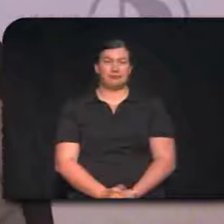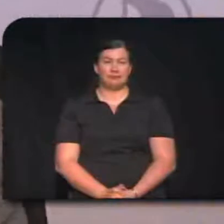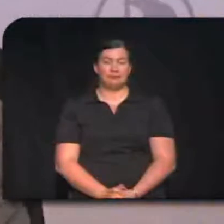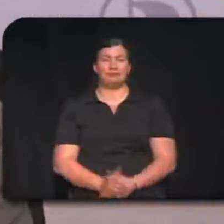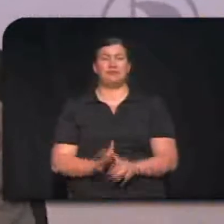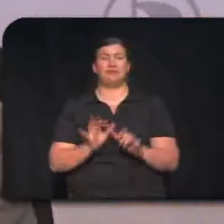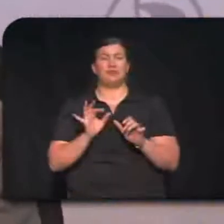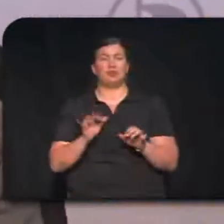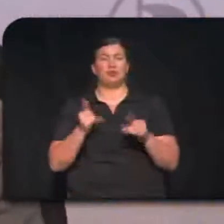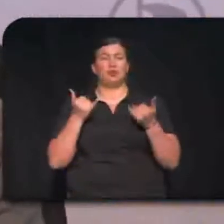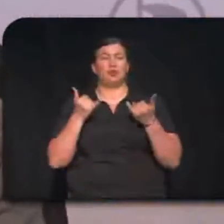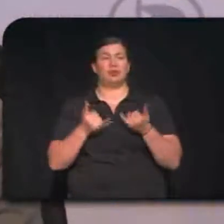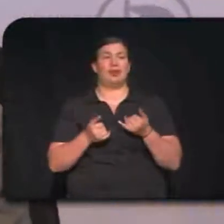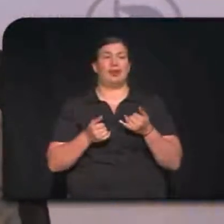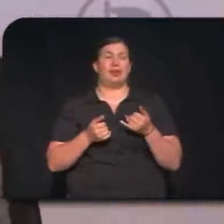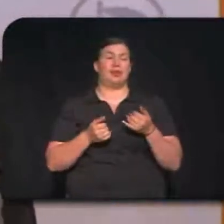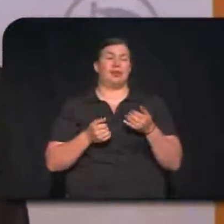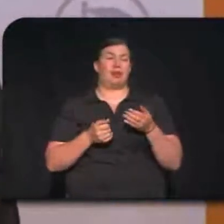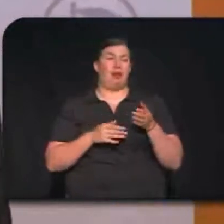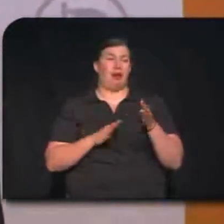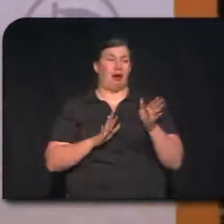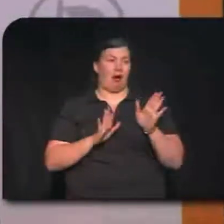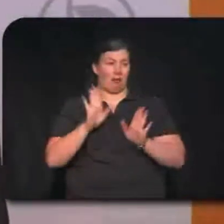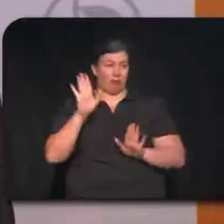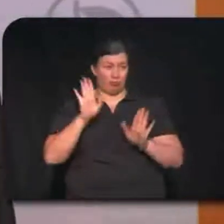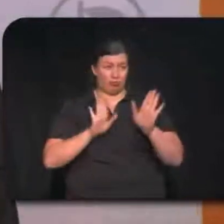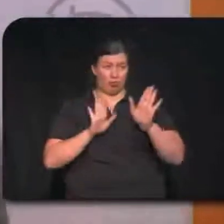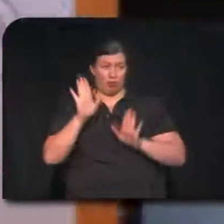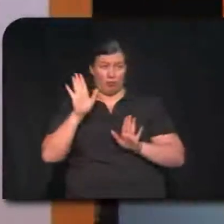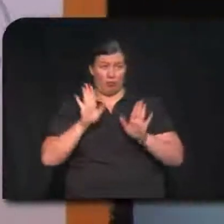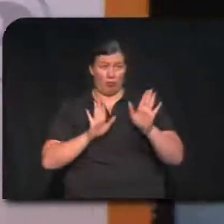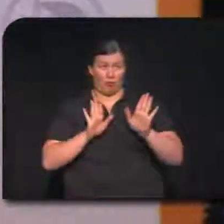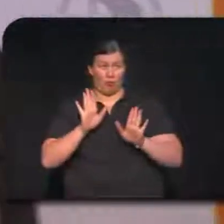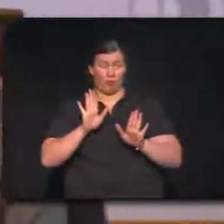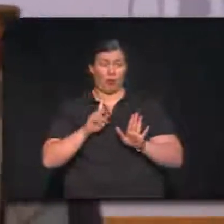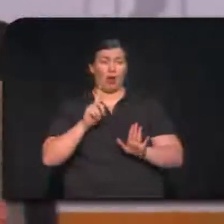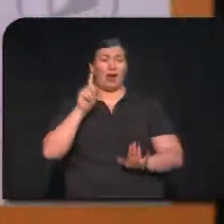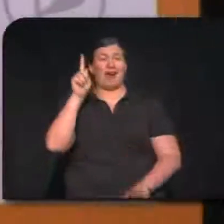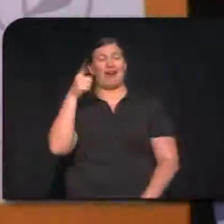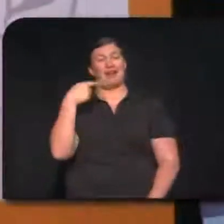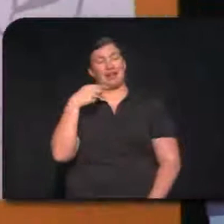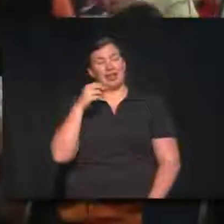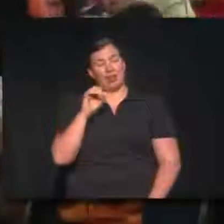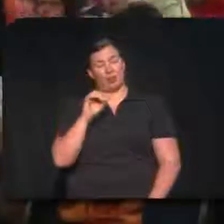gut dann kommen wir zur Abstimmungen die Abstimmung dieses andere ja